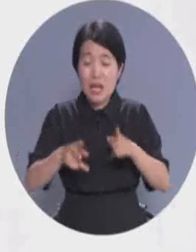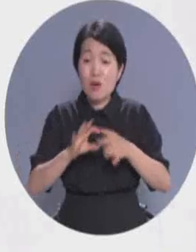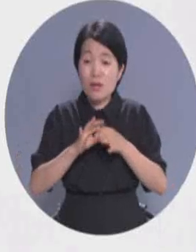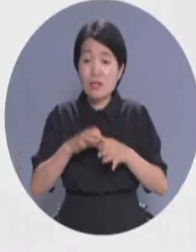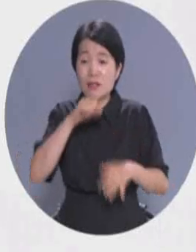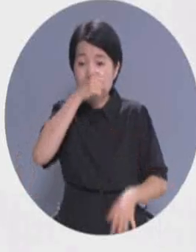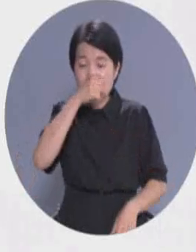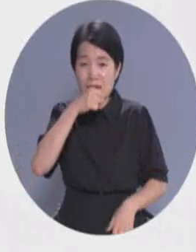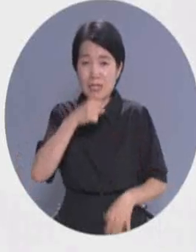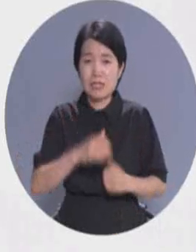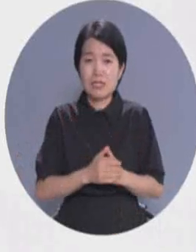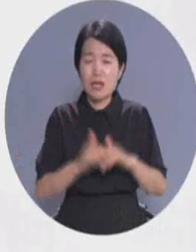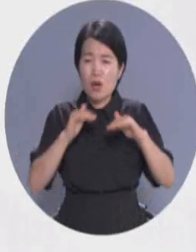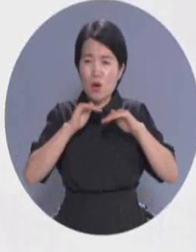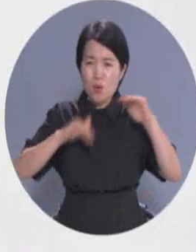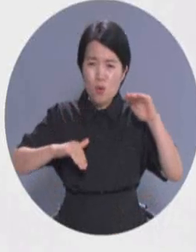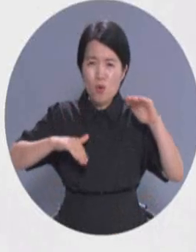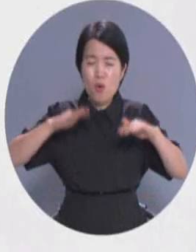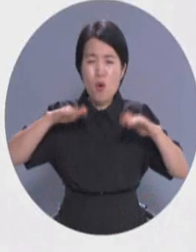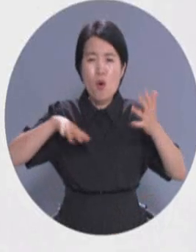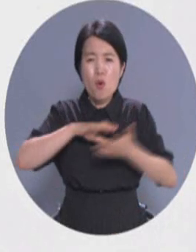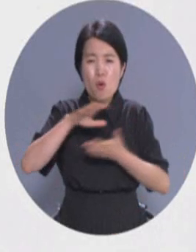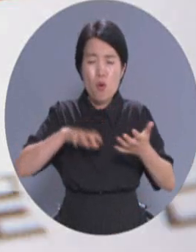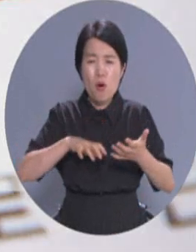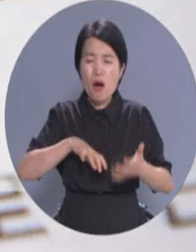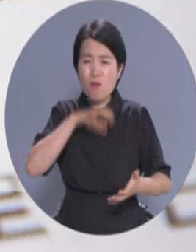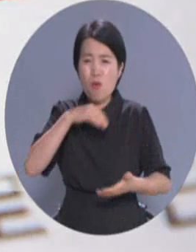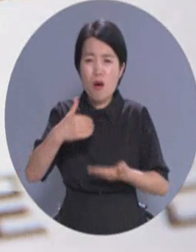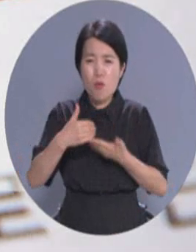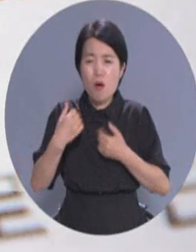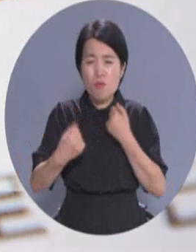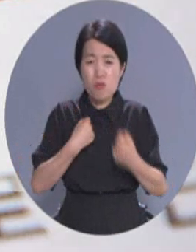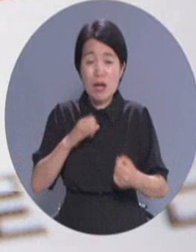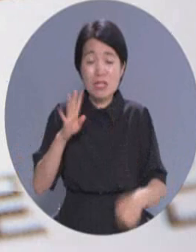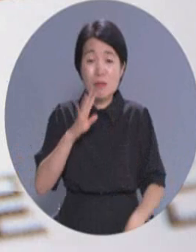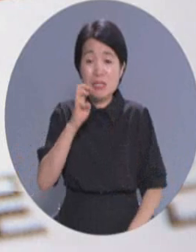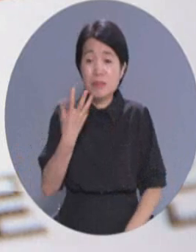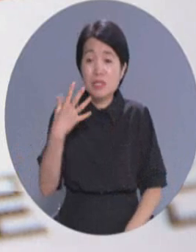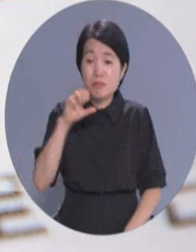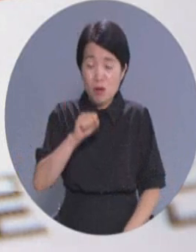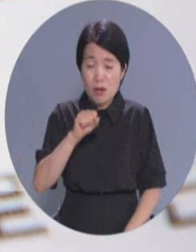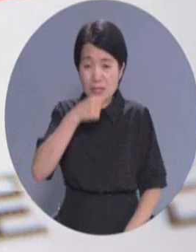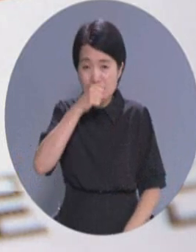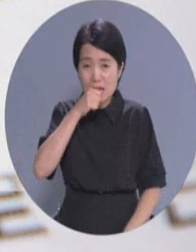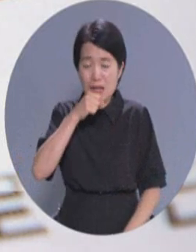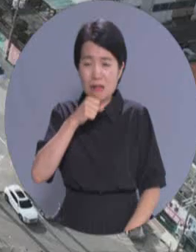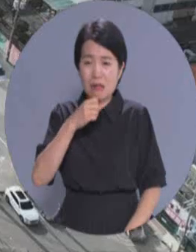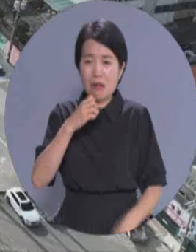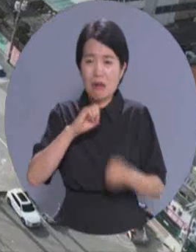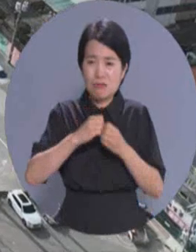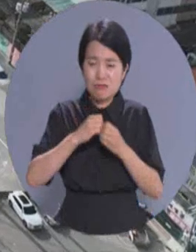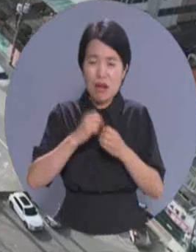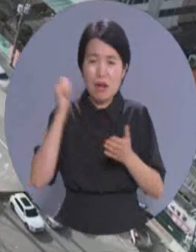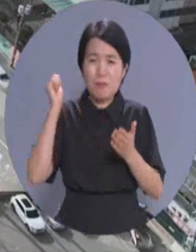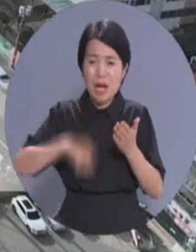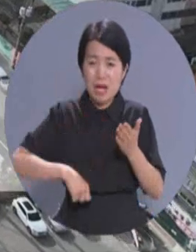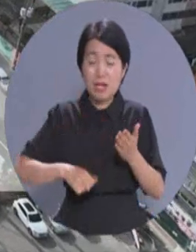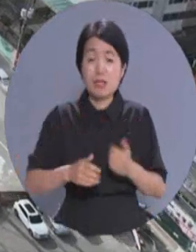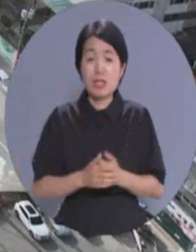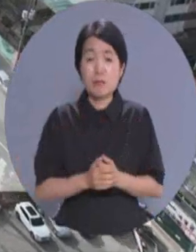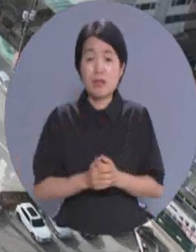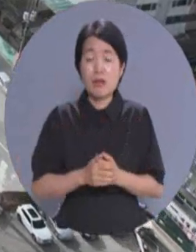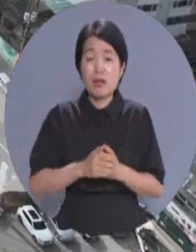예산이 형평성 논란과 심각한 민원에도 불구하고 430억원 규모의 예산이 졸속 처리됐다며